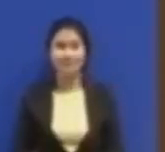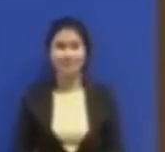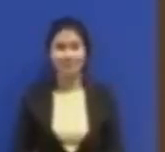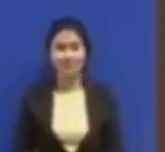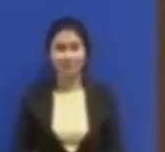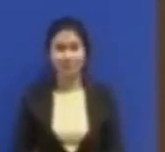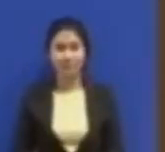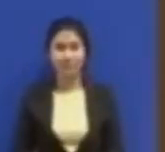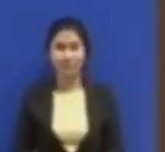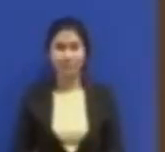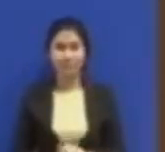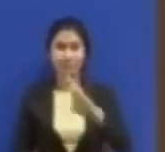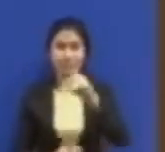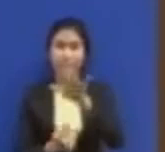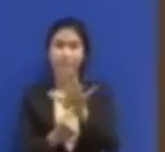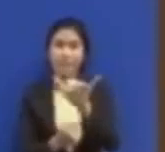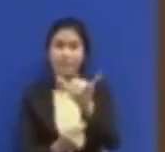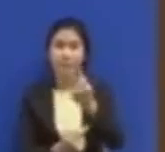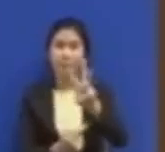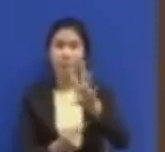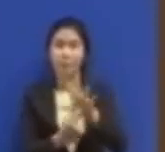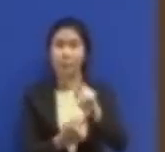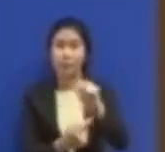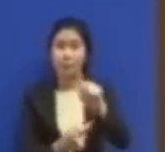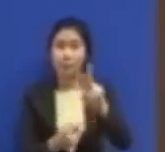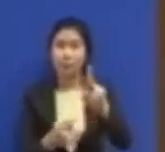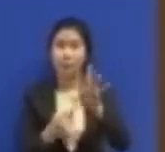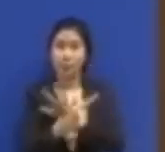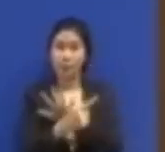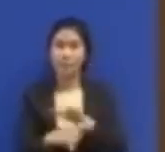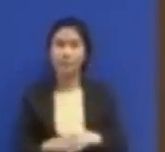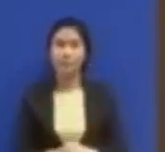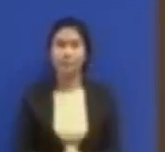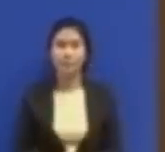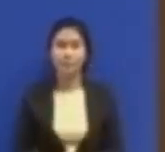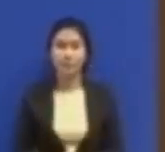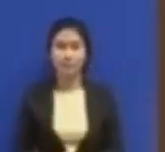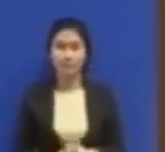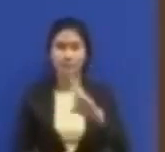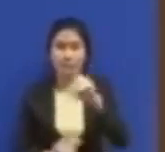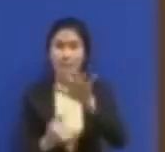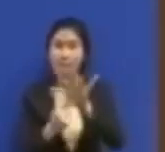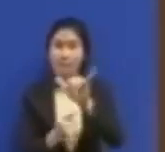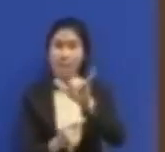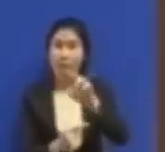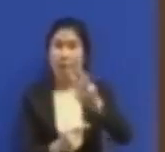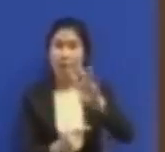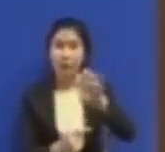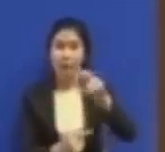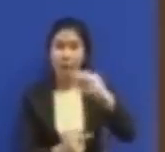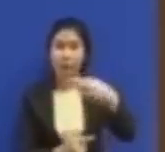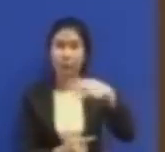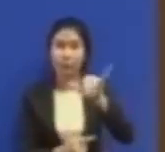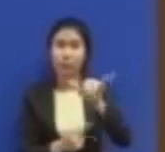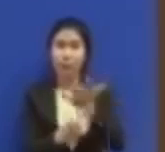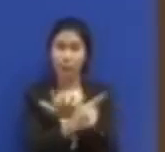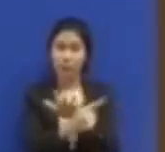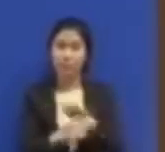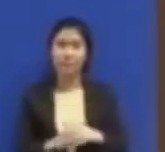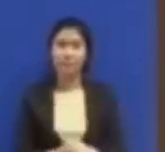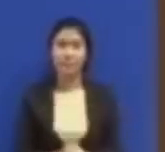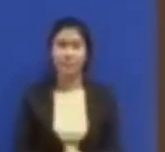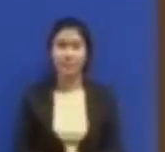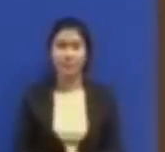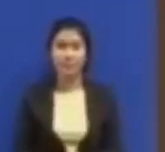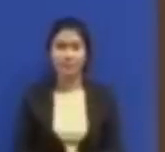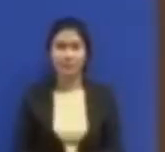อกชัยวัฒน์เอี่ยมสมุทร42นายชันวิทย์ผลชีวิน43พลเอกช